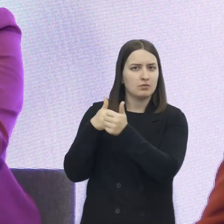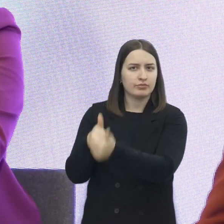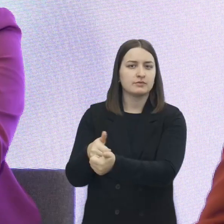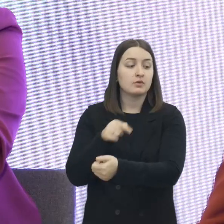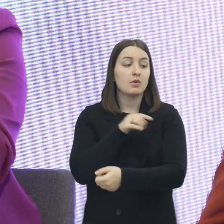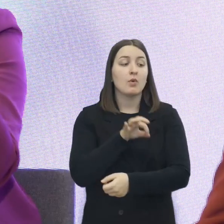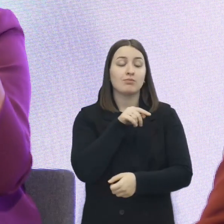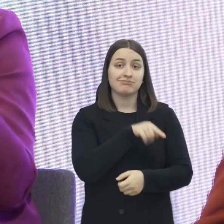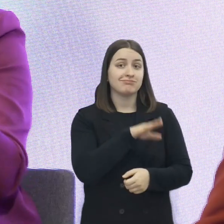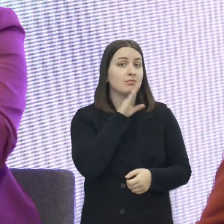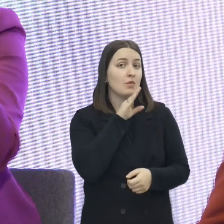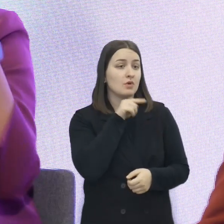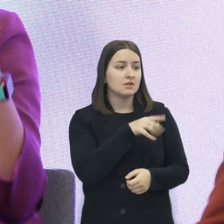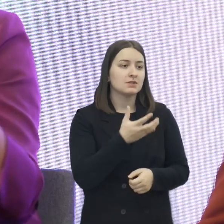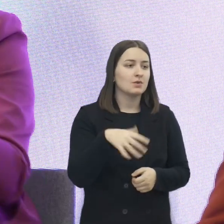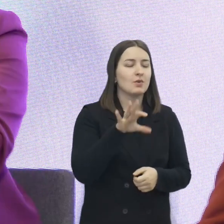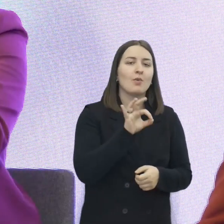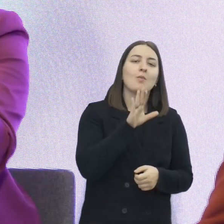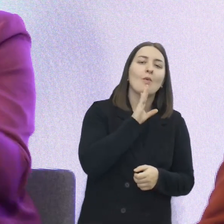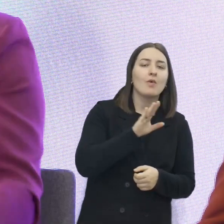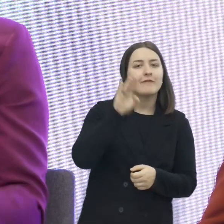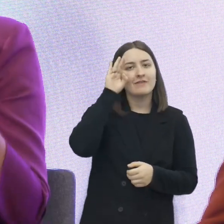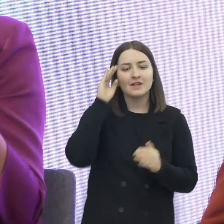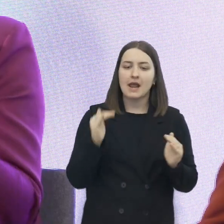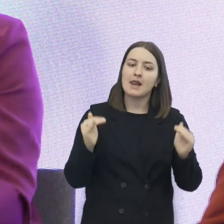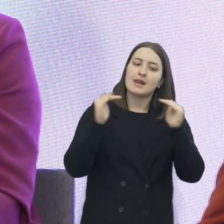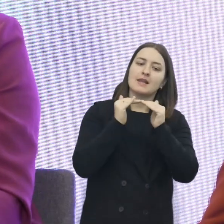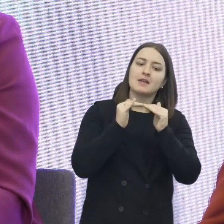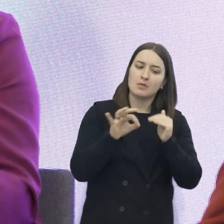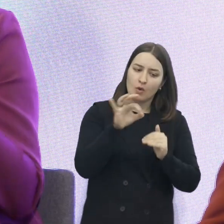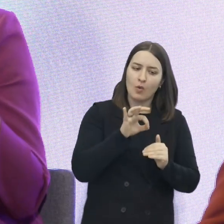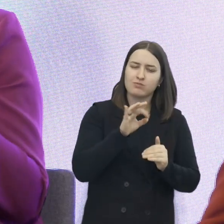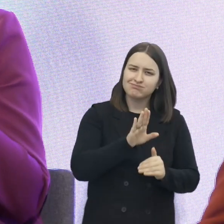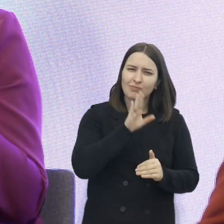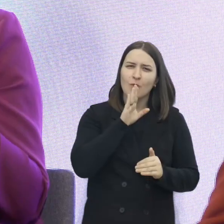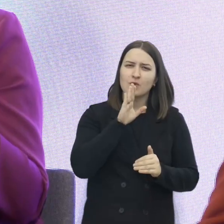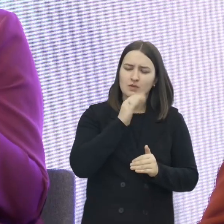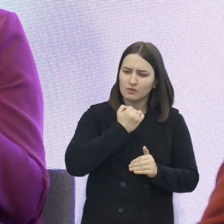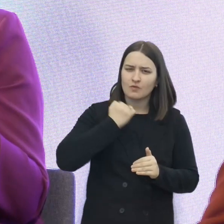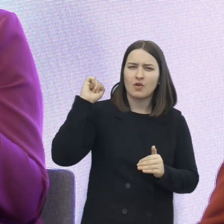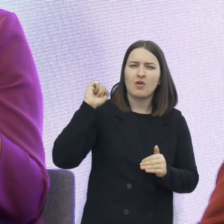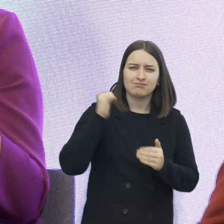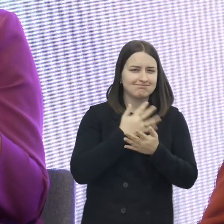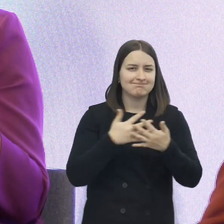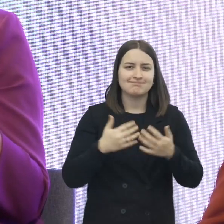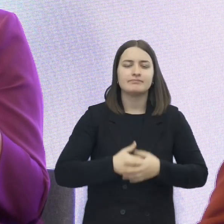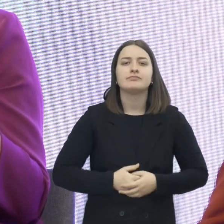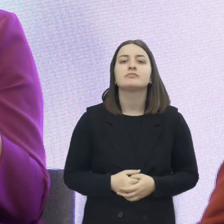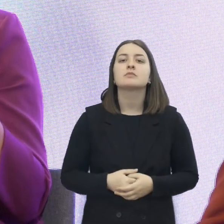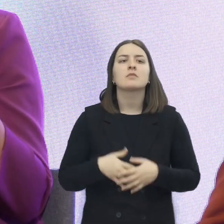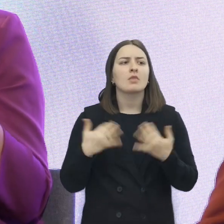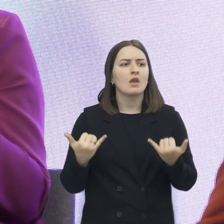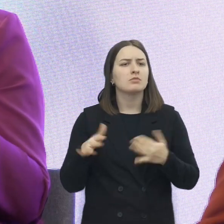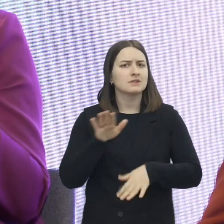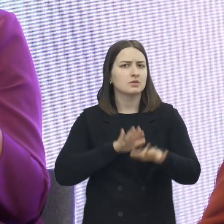jau būtent kalba apie lyčių lygybę, apie feminizmą ir panašiai. Tai kas vyksta su mūsų jaunimu, tai iš esmės daug